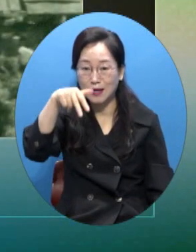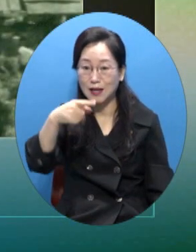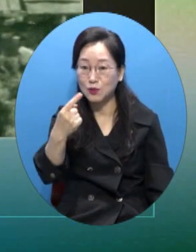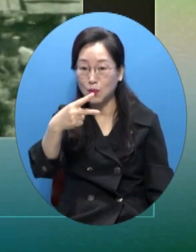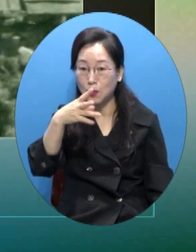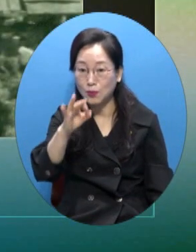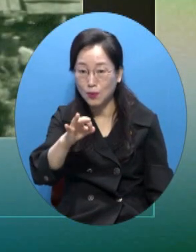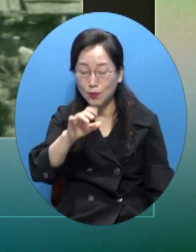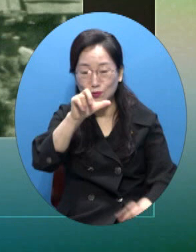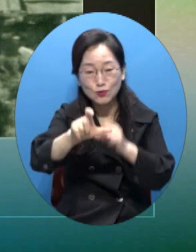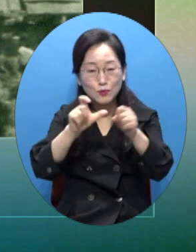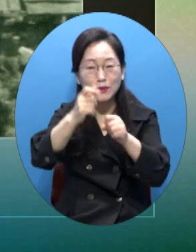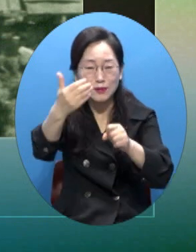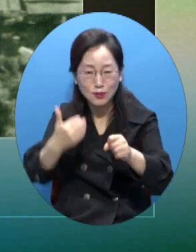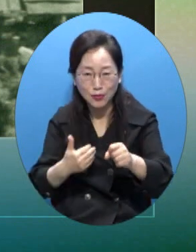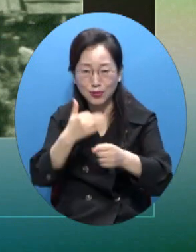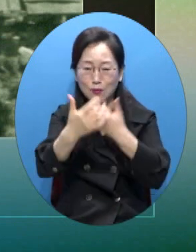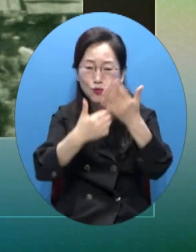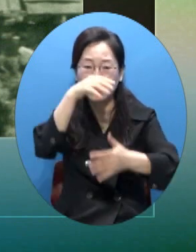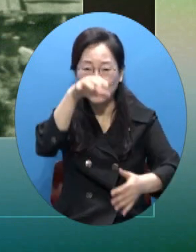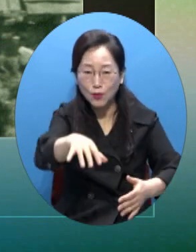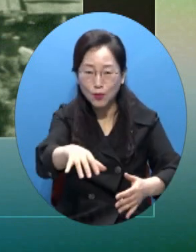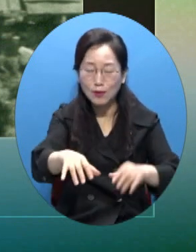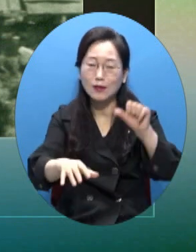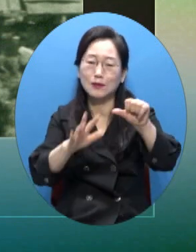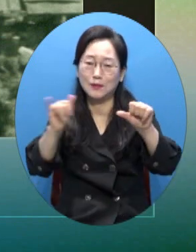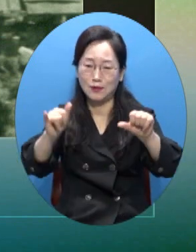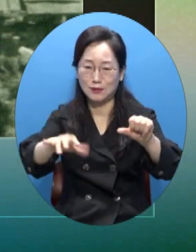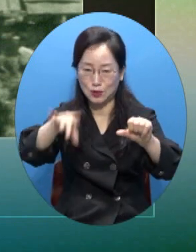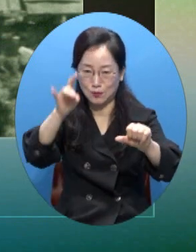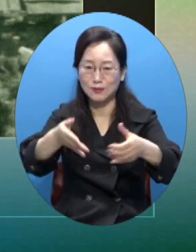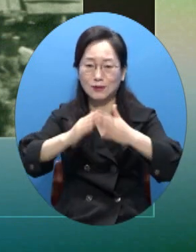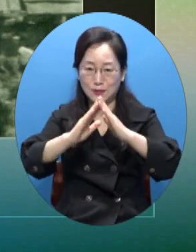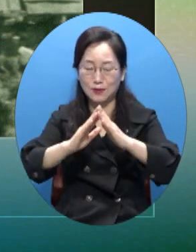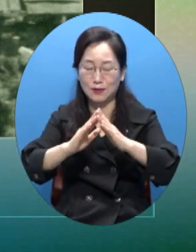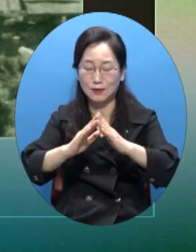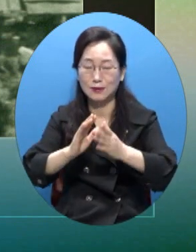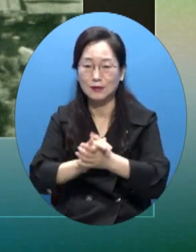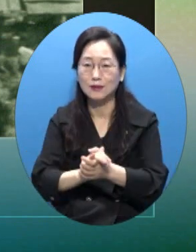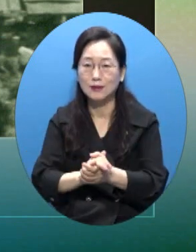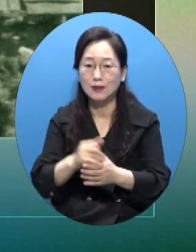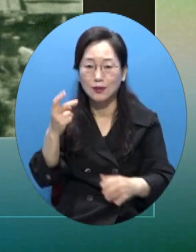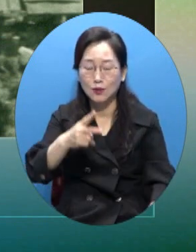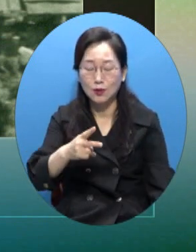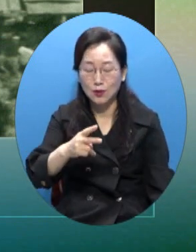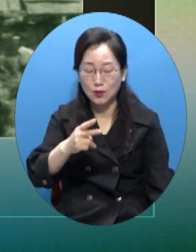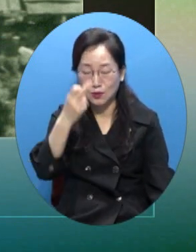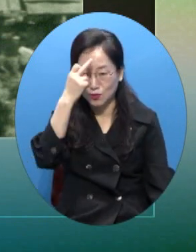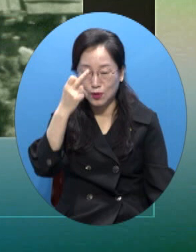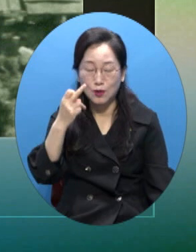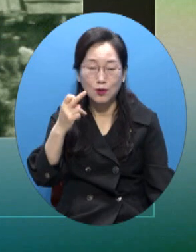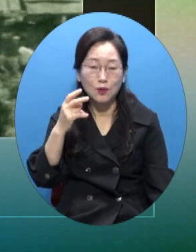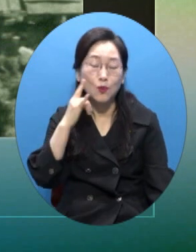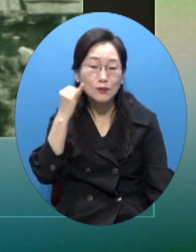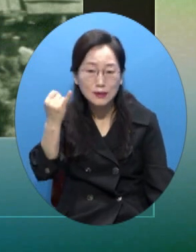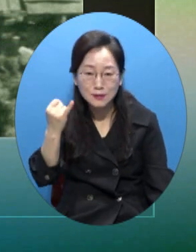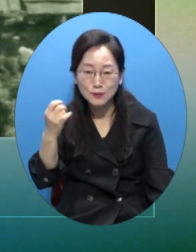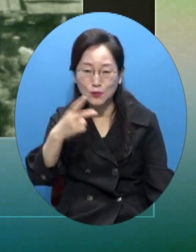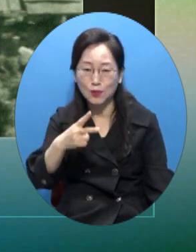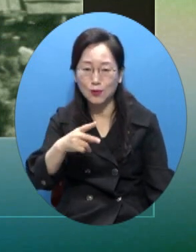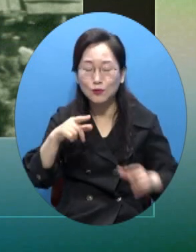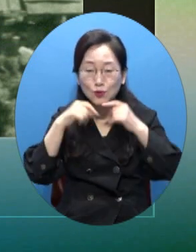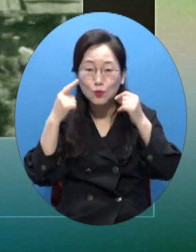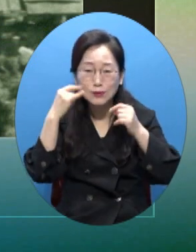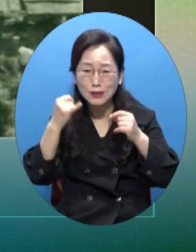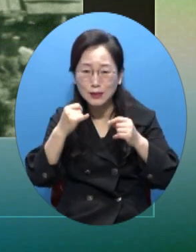전에 다섯 명으로 출발한 이 교회 우리 조용희 목사님을 세우셔서 조정 목사님과 함께 그 교회 시작하게 해서 조그마한 물줄기가